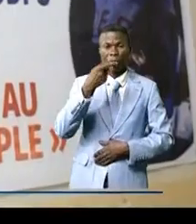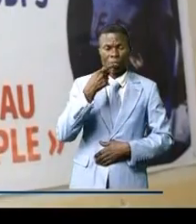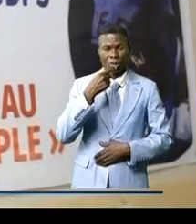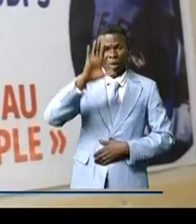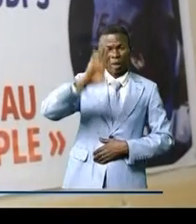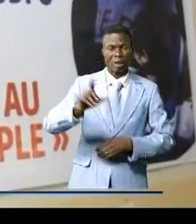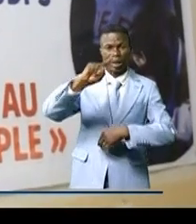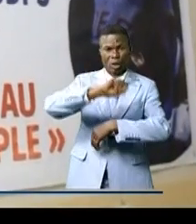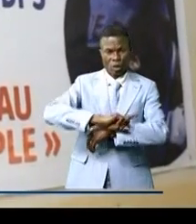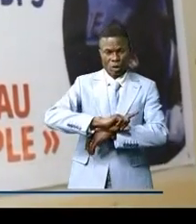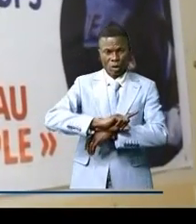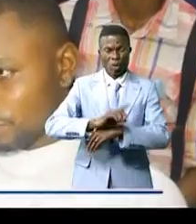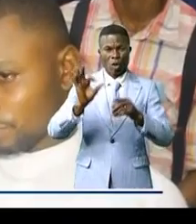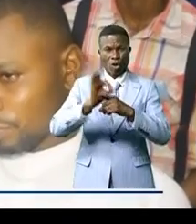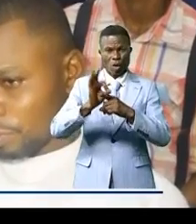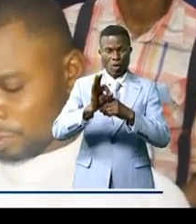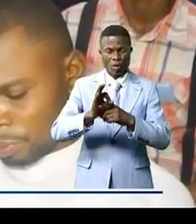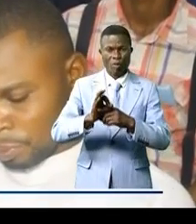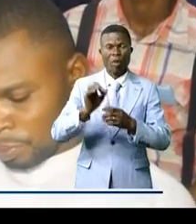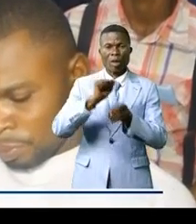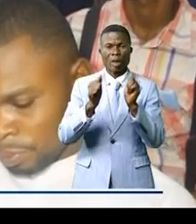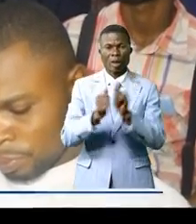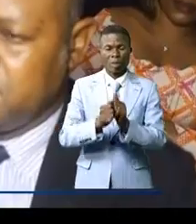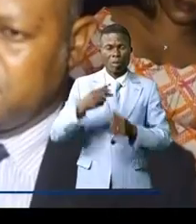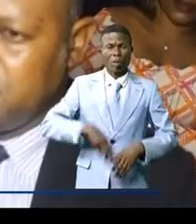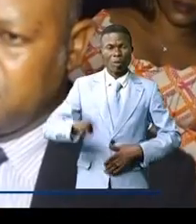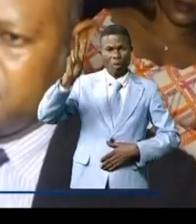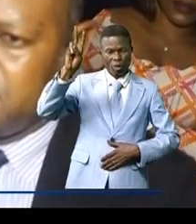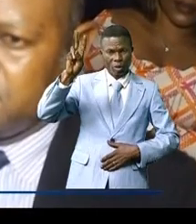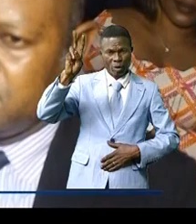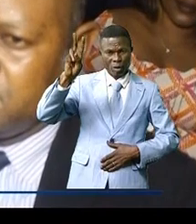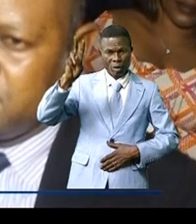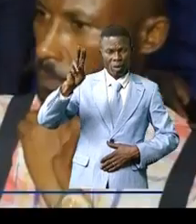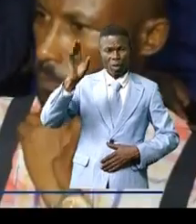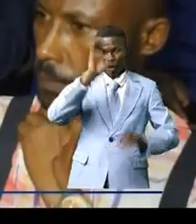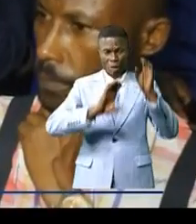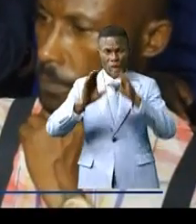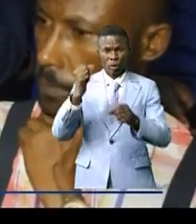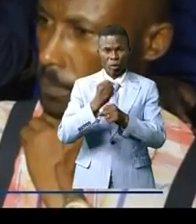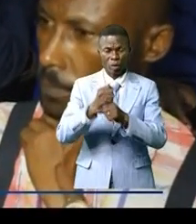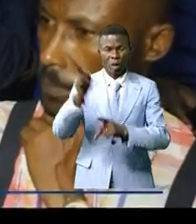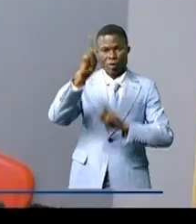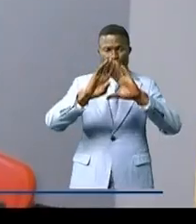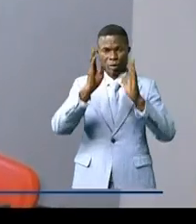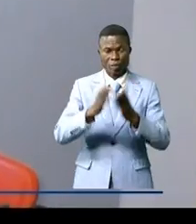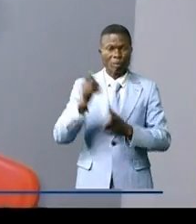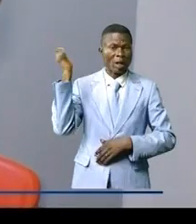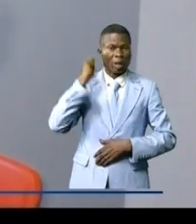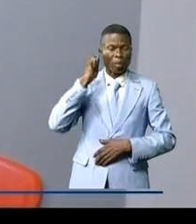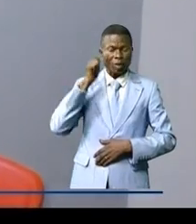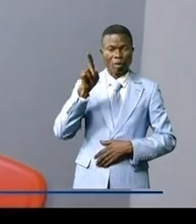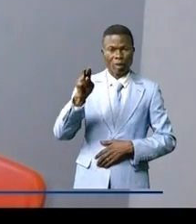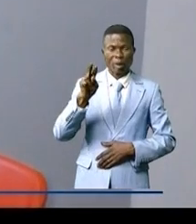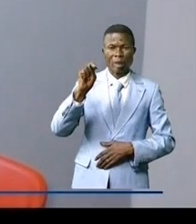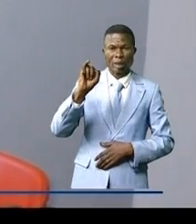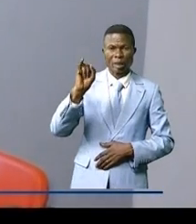5e journée des matinées scientifiques des corps de l'élite scientifique de l'UDPS dénommée « Science au service du peuple ». Le professeur Ignace Balo